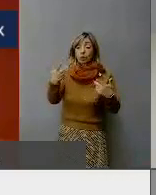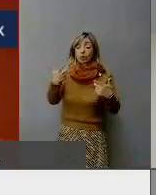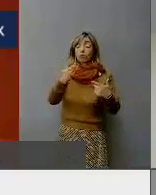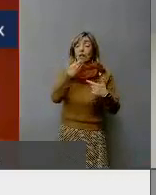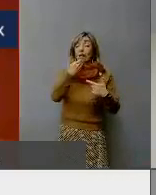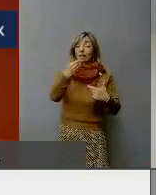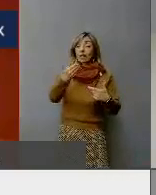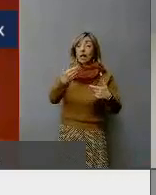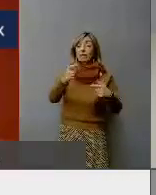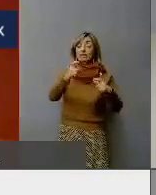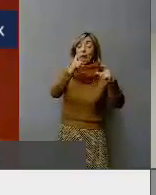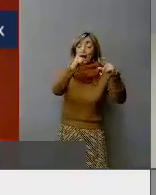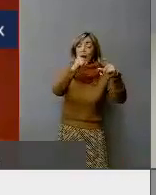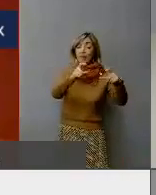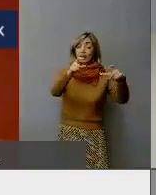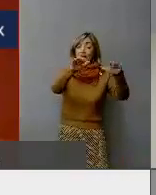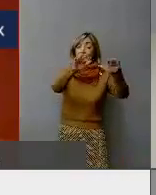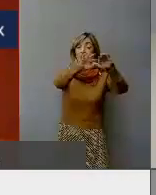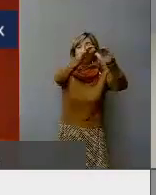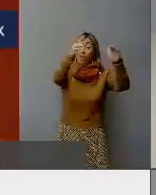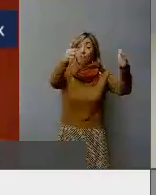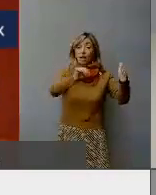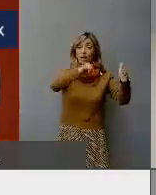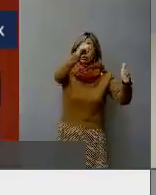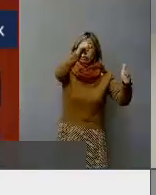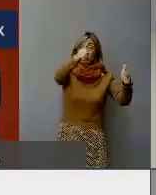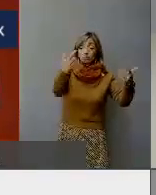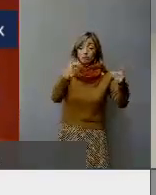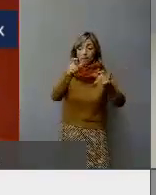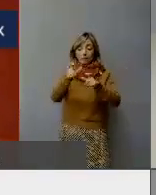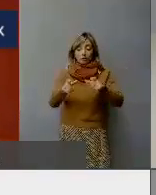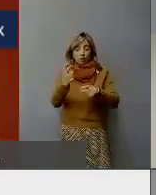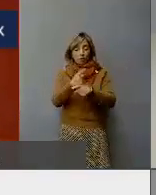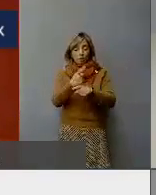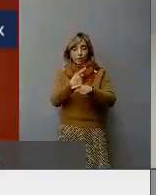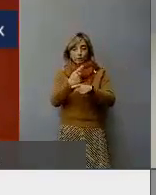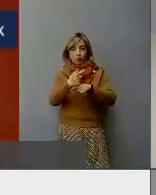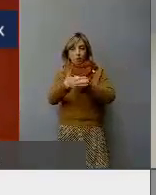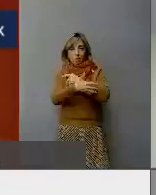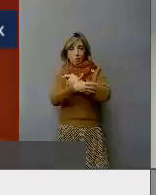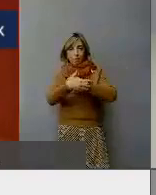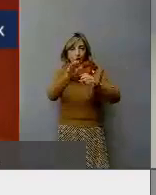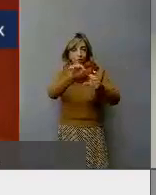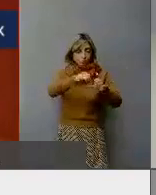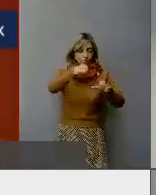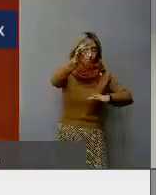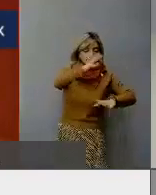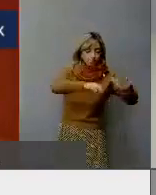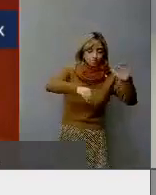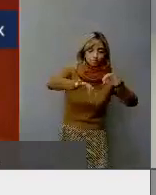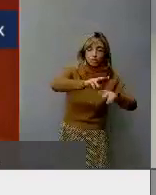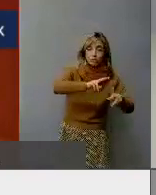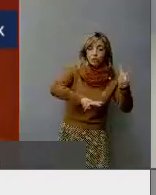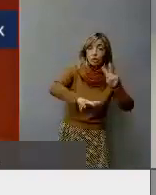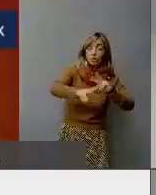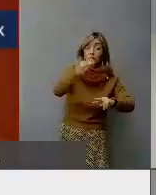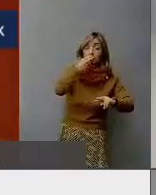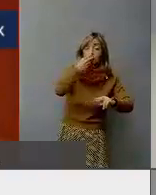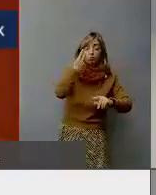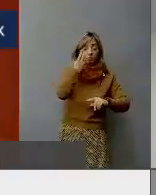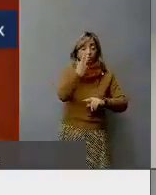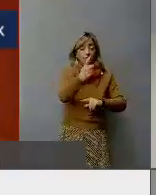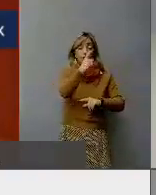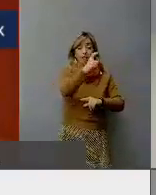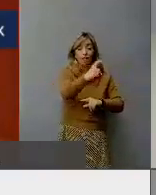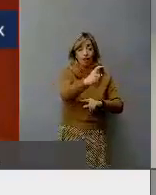inviti in una persone bisognose però vi stanno appunto nei cassonetti per provare alimenti a rivolgersi ad associazioni